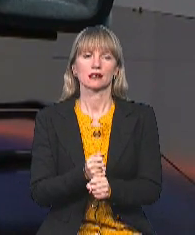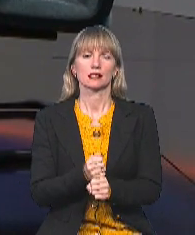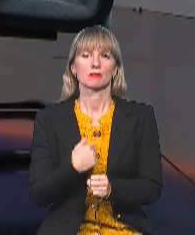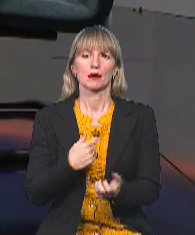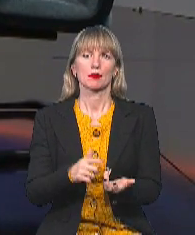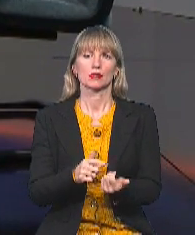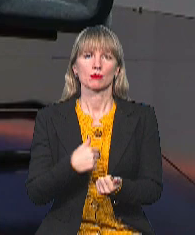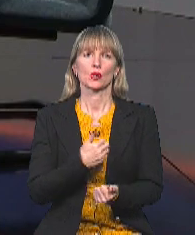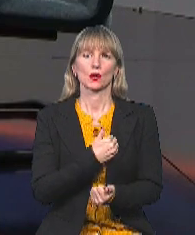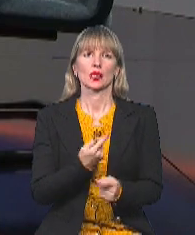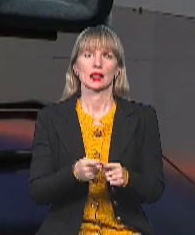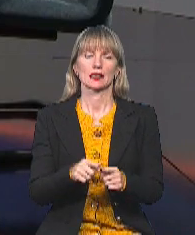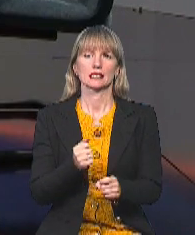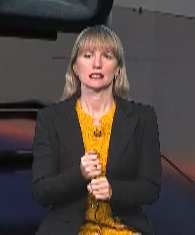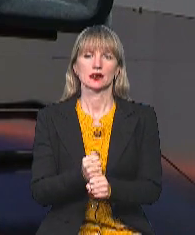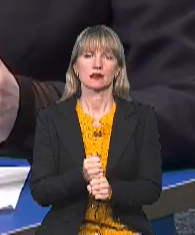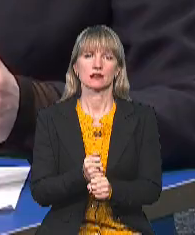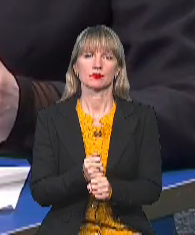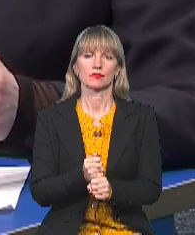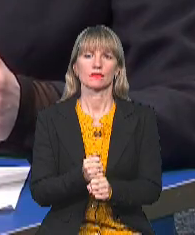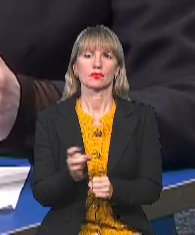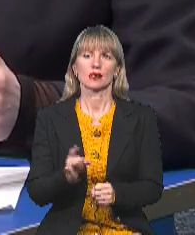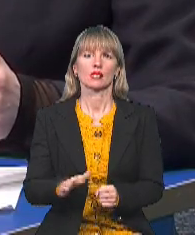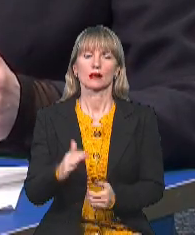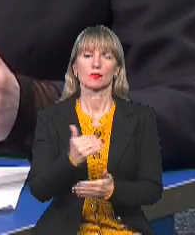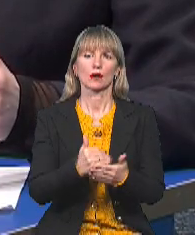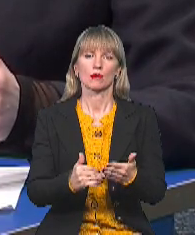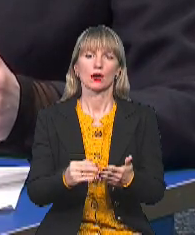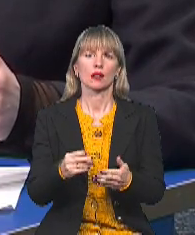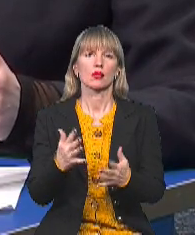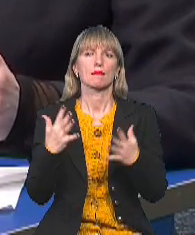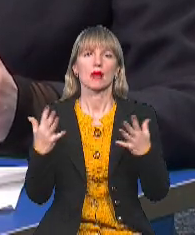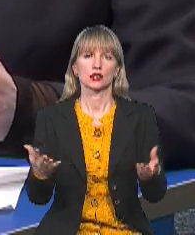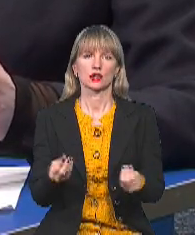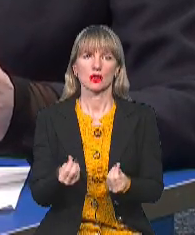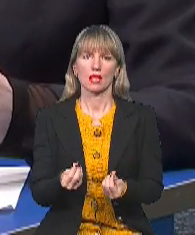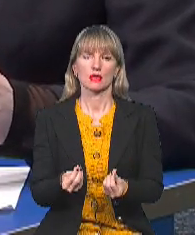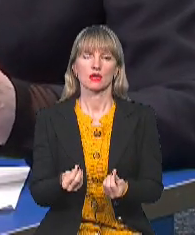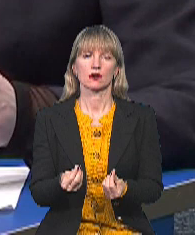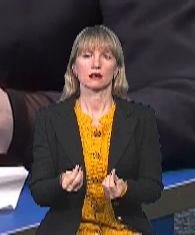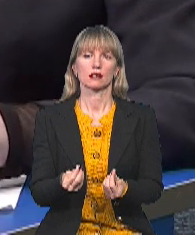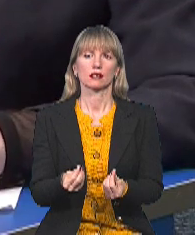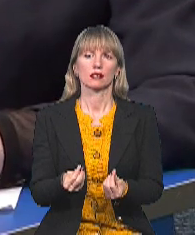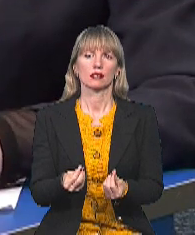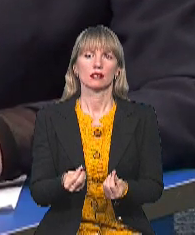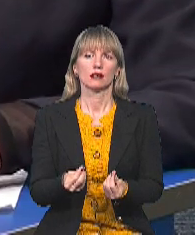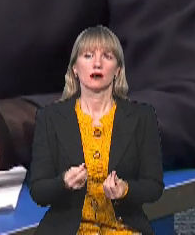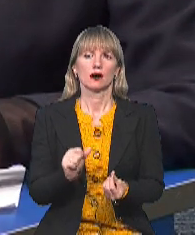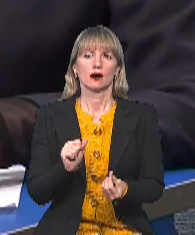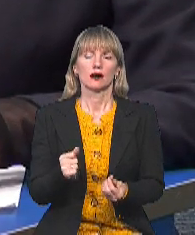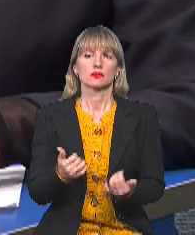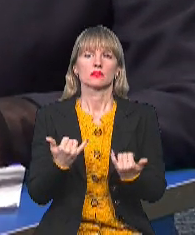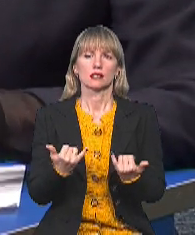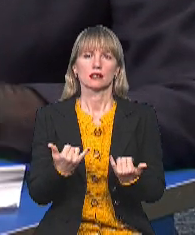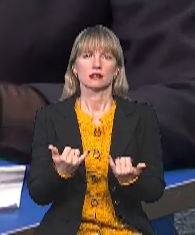мы посчитали, мы хотели это сделать региональной программой, но это очень большие деньги. Якщо людина, а зараз, от, до